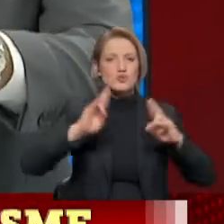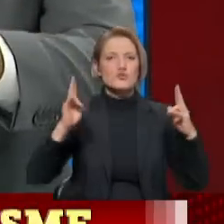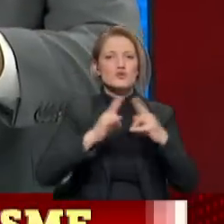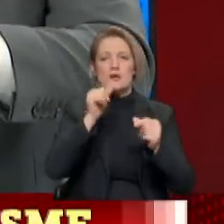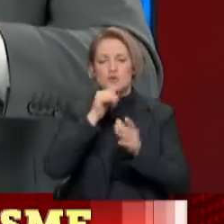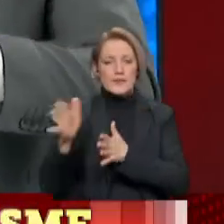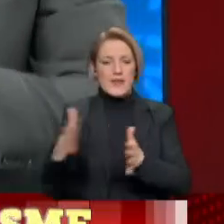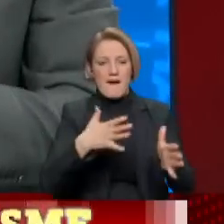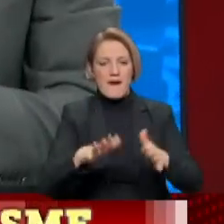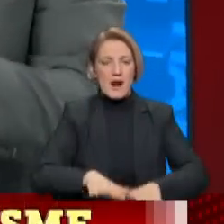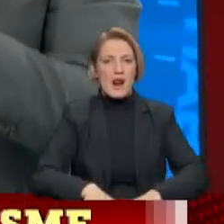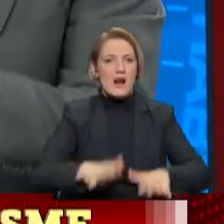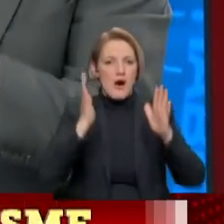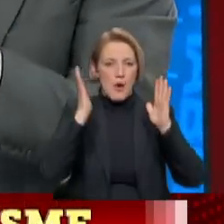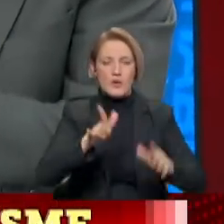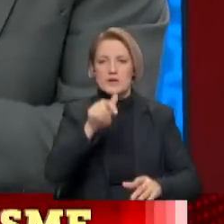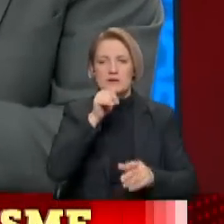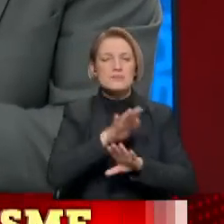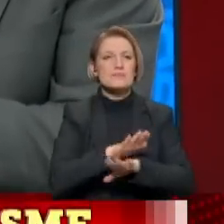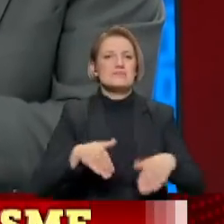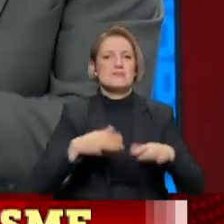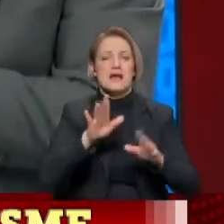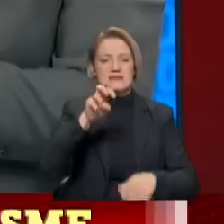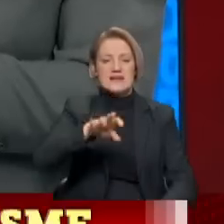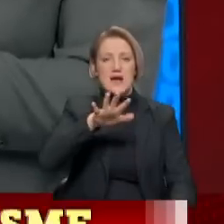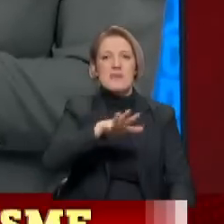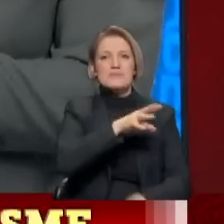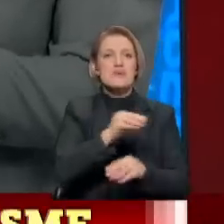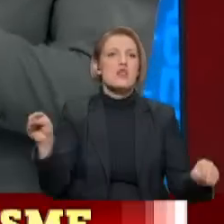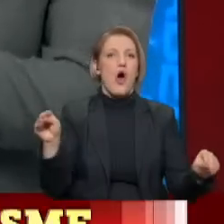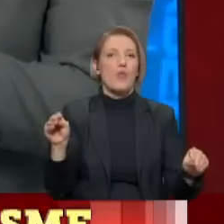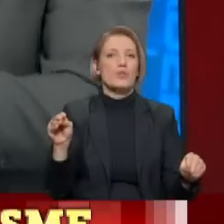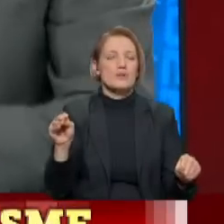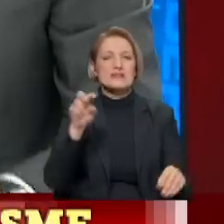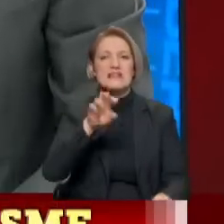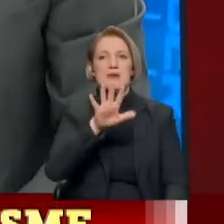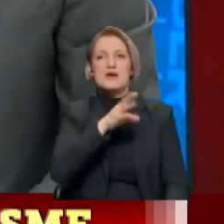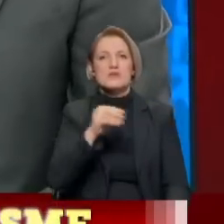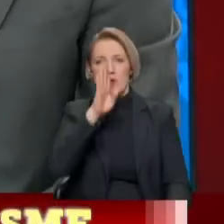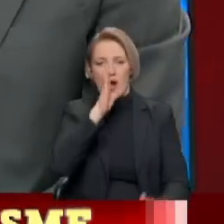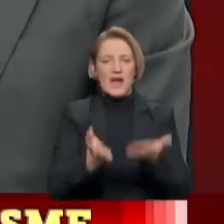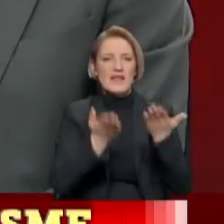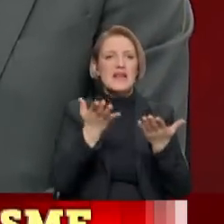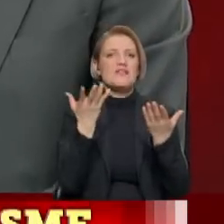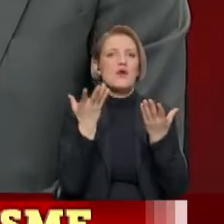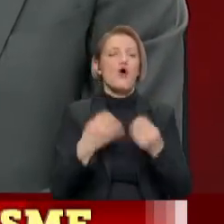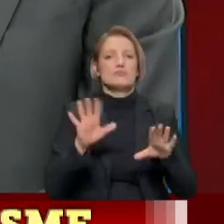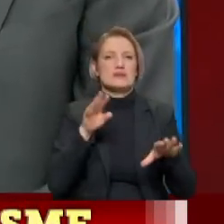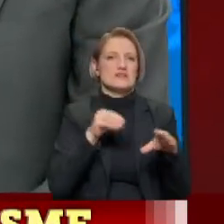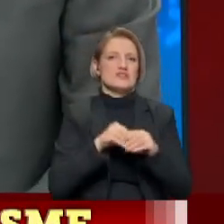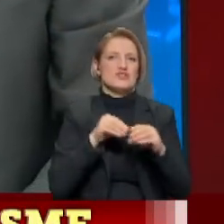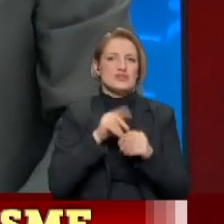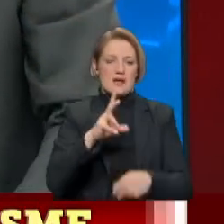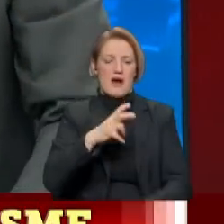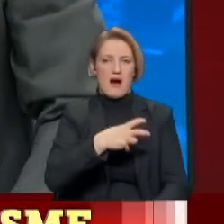nehirleri bir araya gelse gideremez. 85 milyon adalete susadık. 85 milyon. İşte adalet olmadığı için